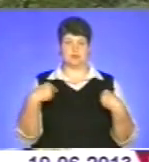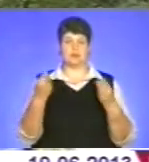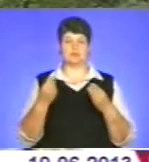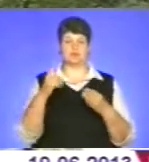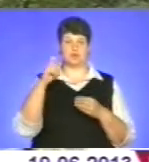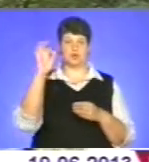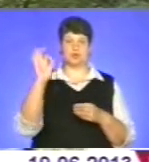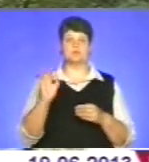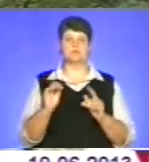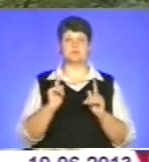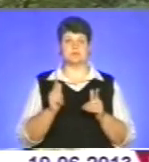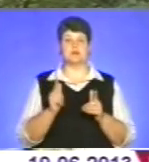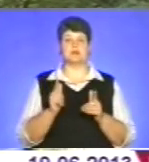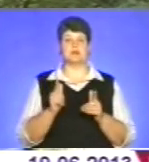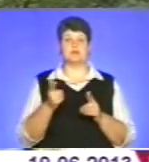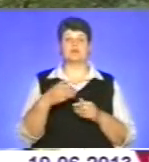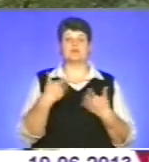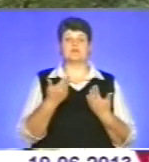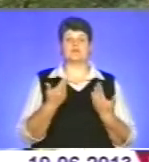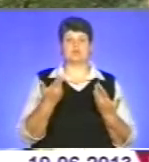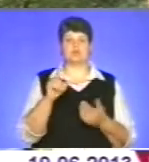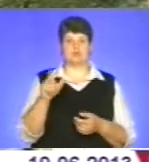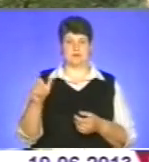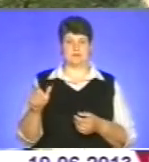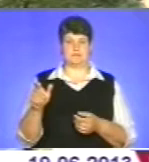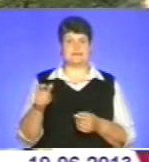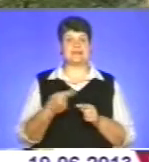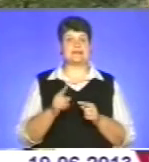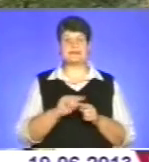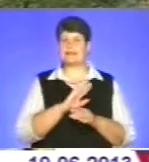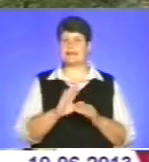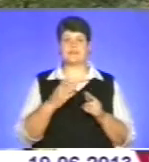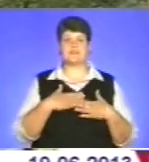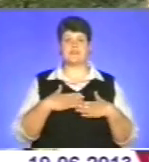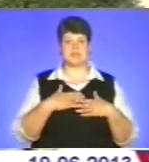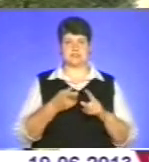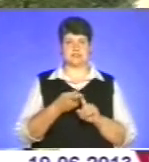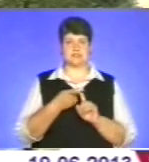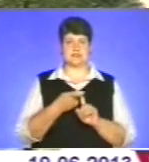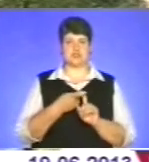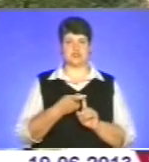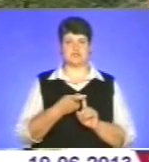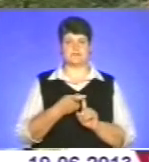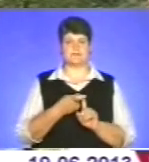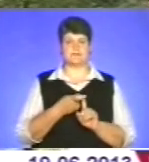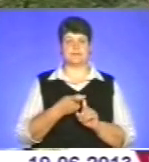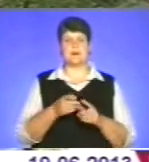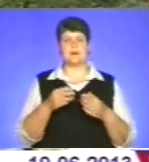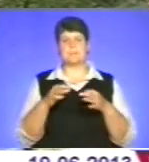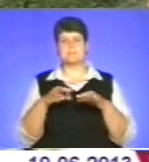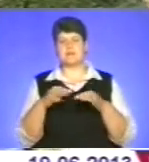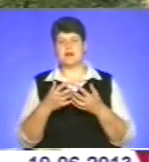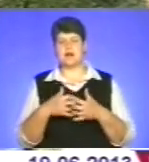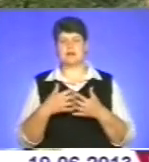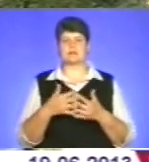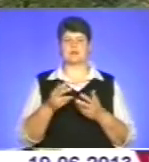хочу звернутися до відвідувачів атракціонів. Це не тільки від нас залежить, від механіка, касіра.